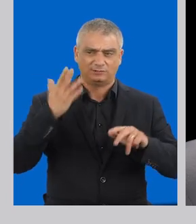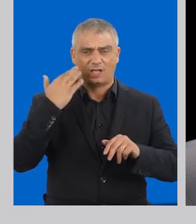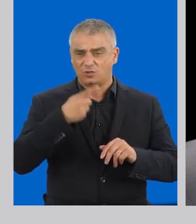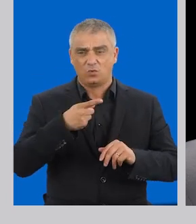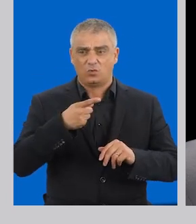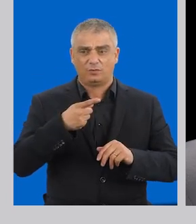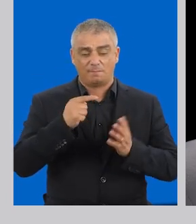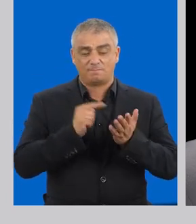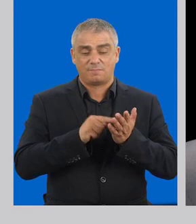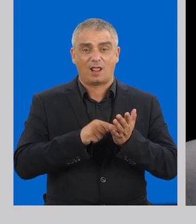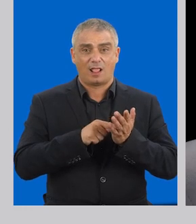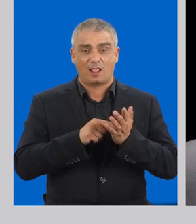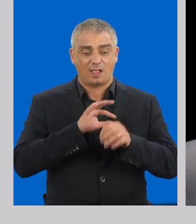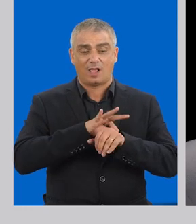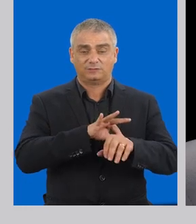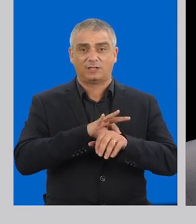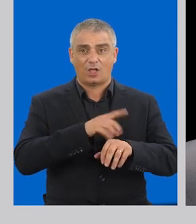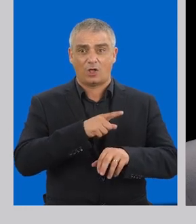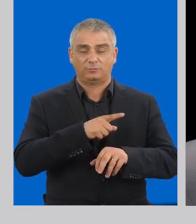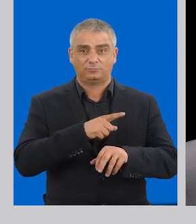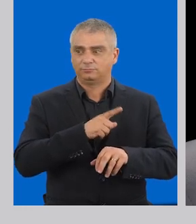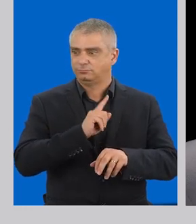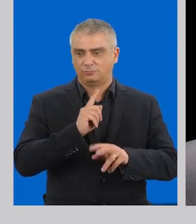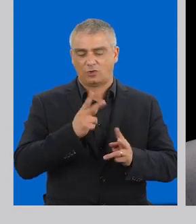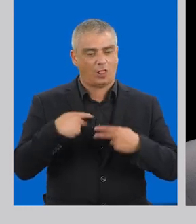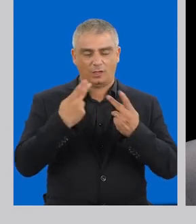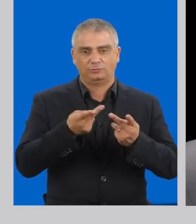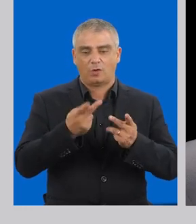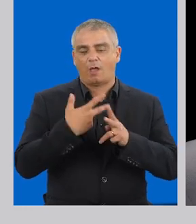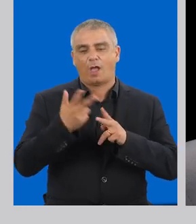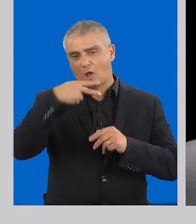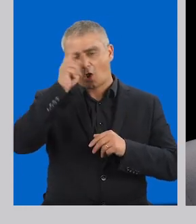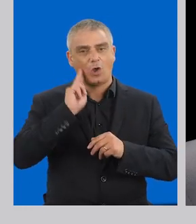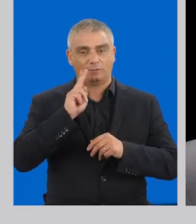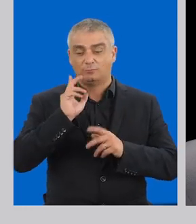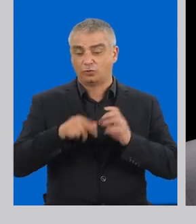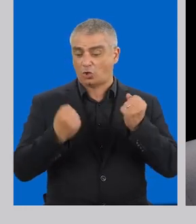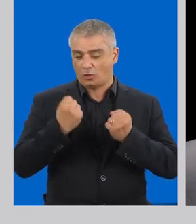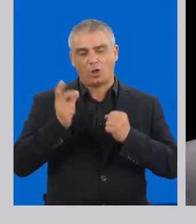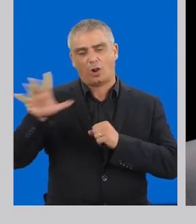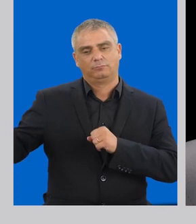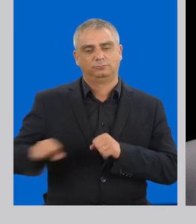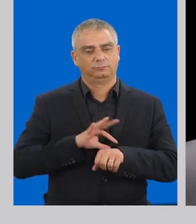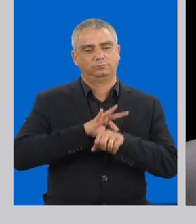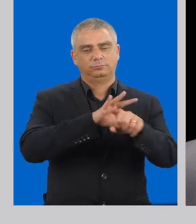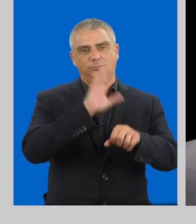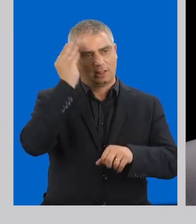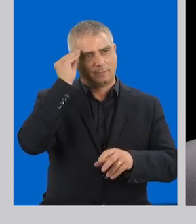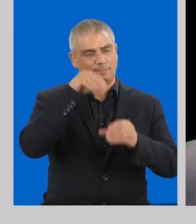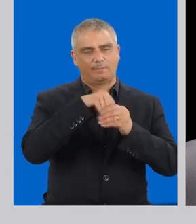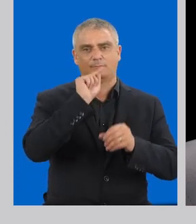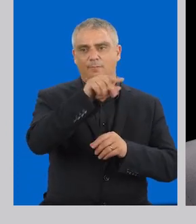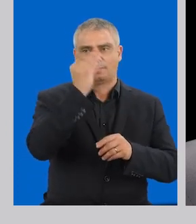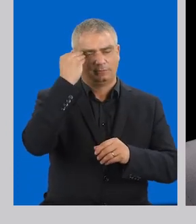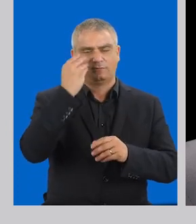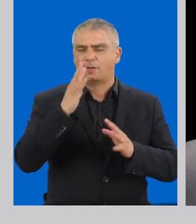היו שבגלל ההסעות שלא חזרו אז רק הורים שיש להם רכב יכולים להביא את הילדים לבית